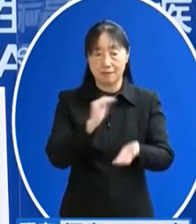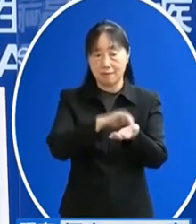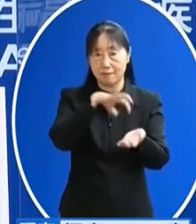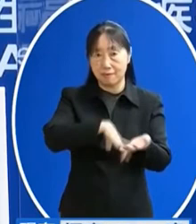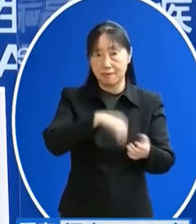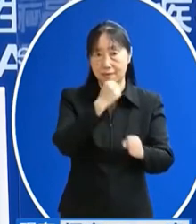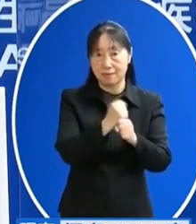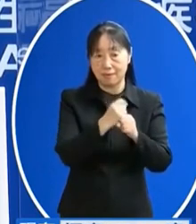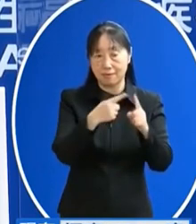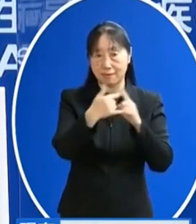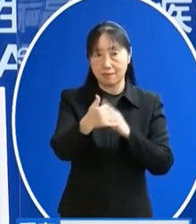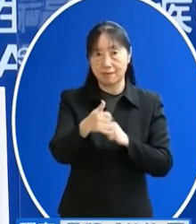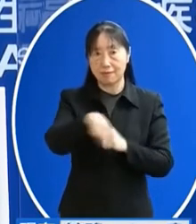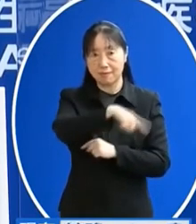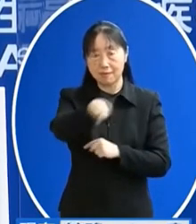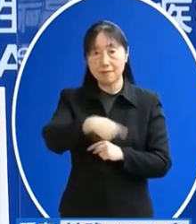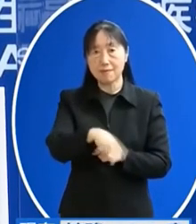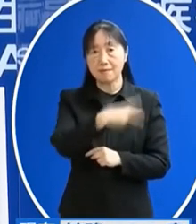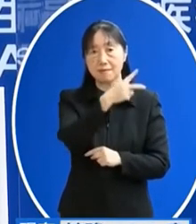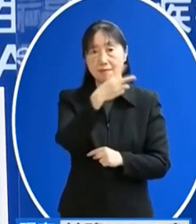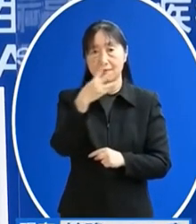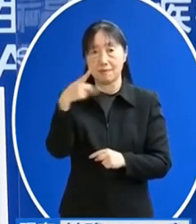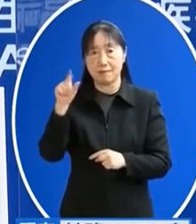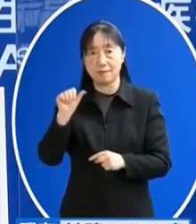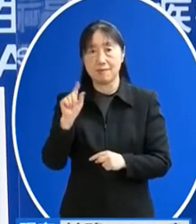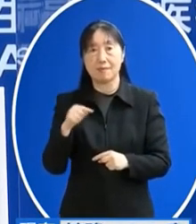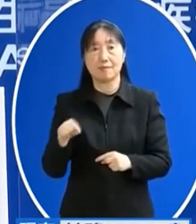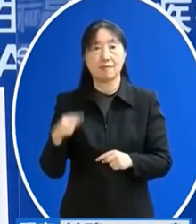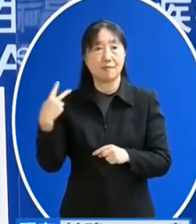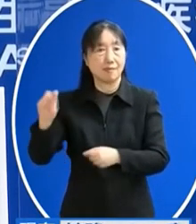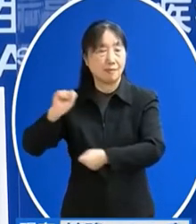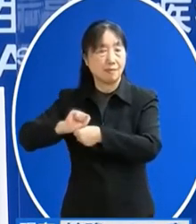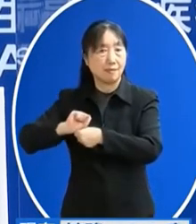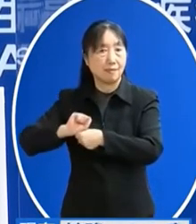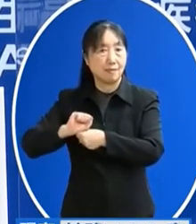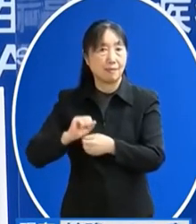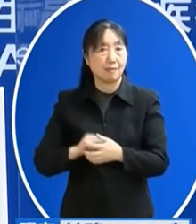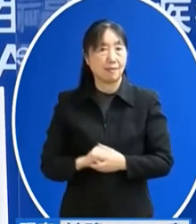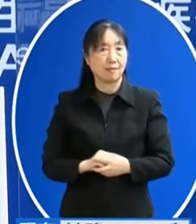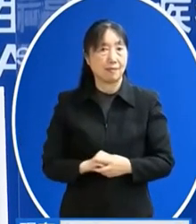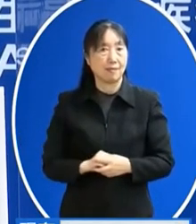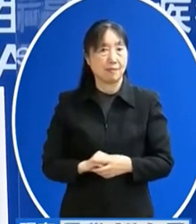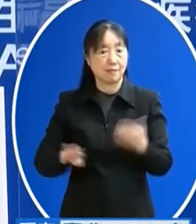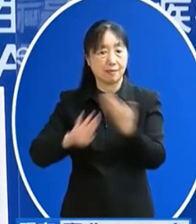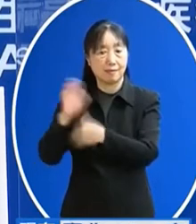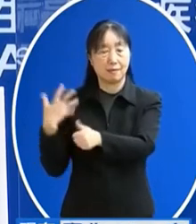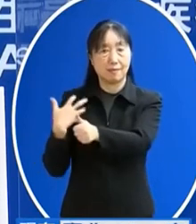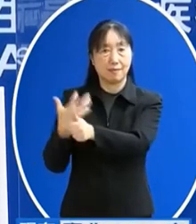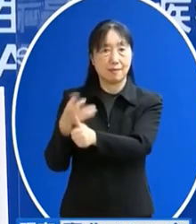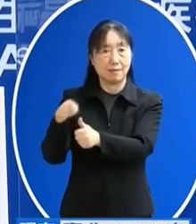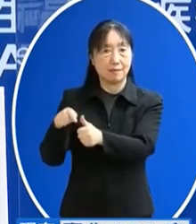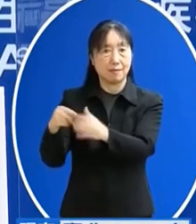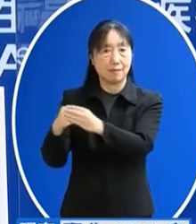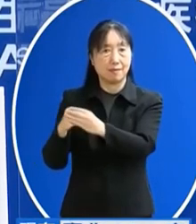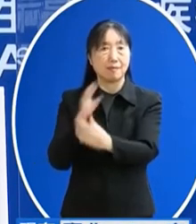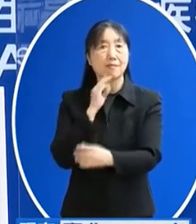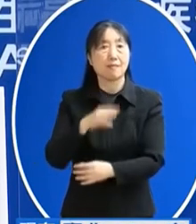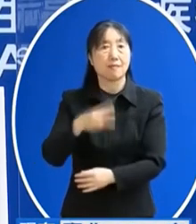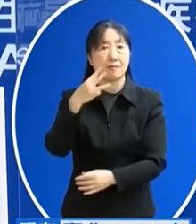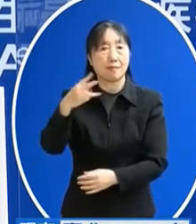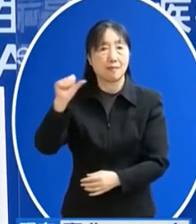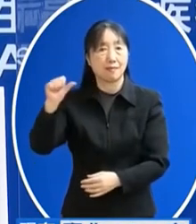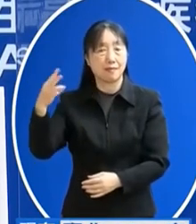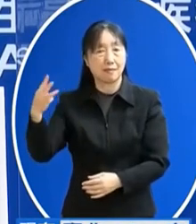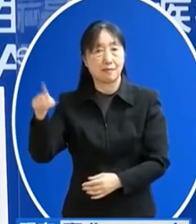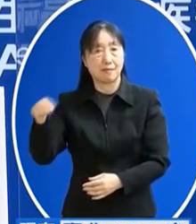身的员工哈2310人，那加上他的一个 外包的人大概353